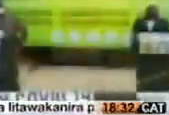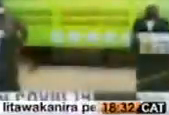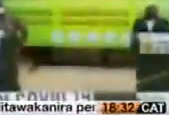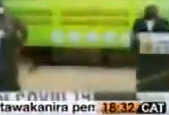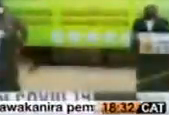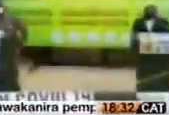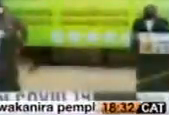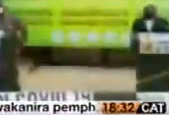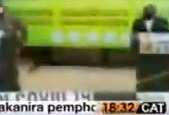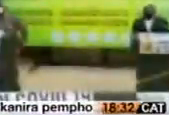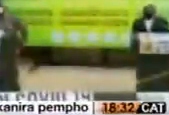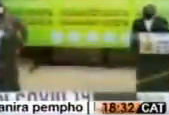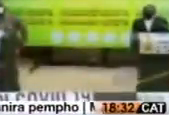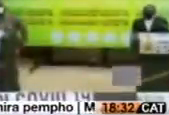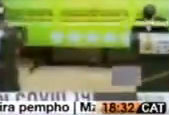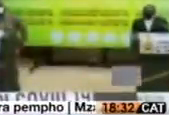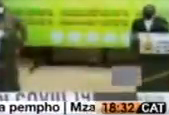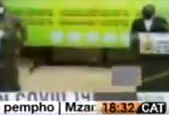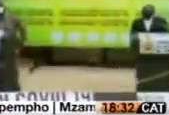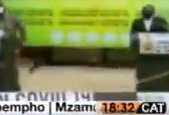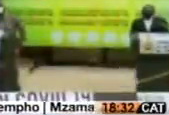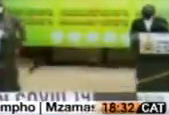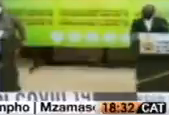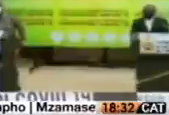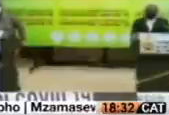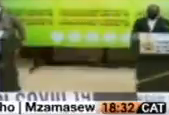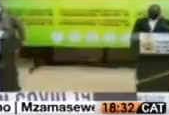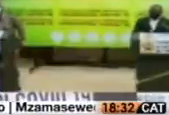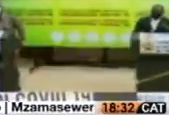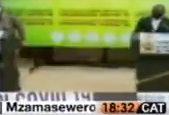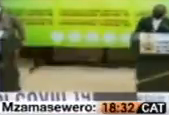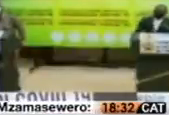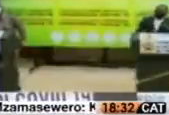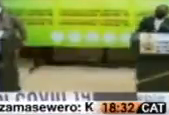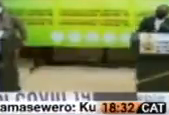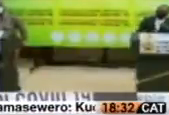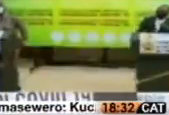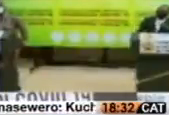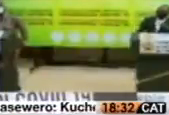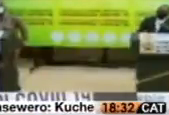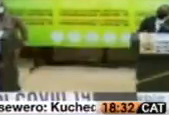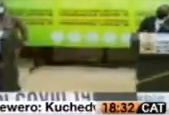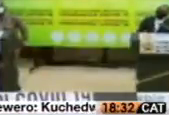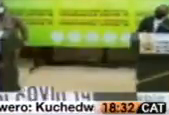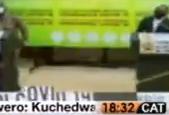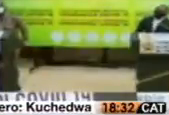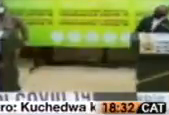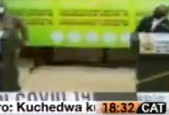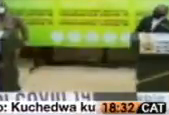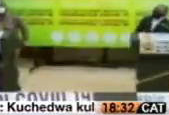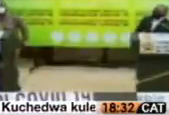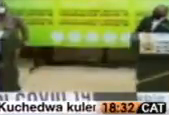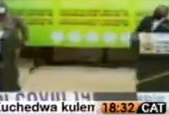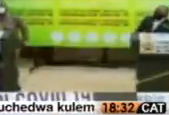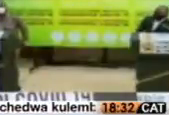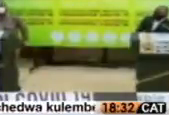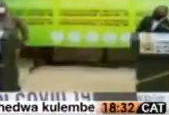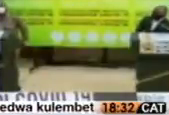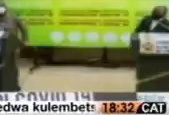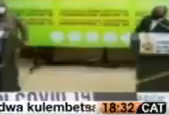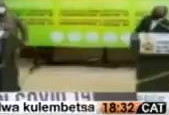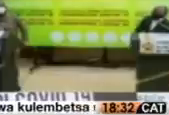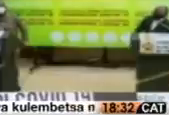Munganda nenera mujadiri ndiye a Olen Malunju amene ali nkulu wa bunge la Naisi. Iyo atifotokozera zimene anena kuti bunge la ola Naisi